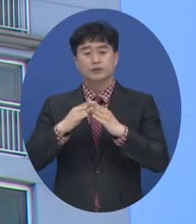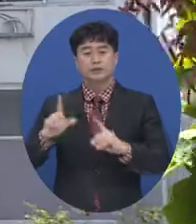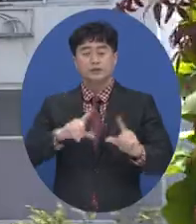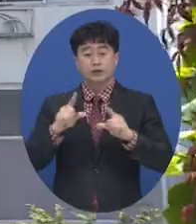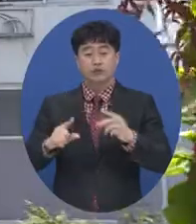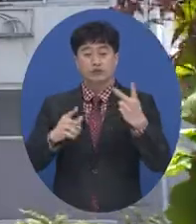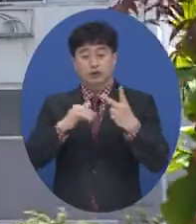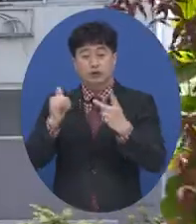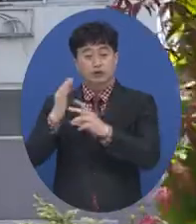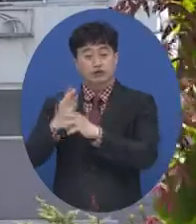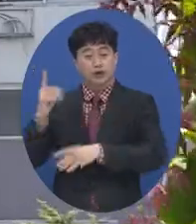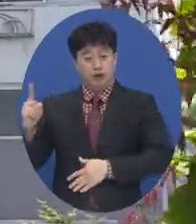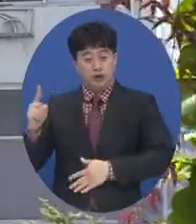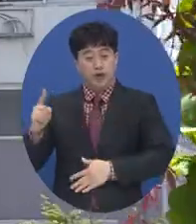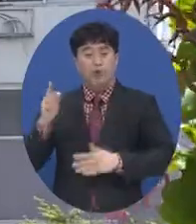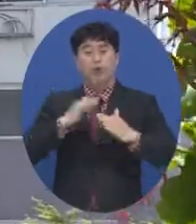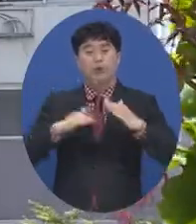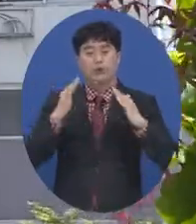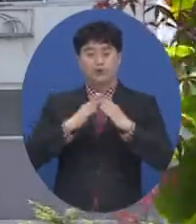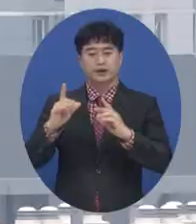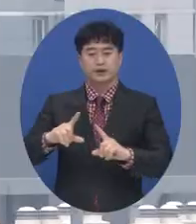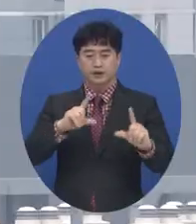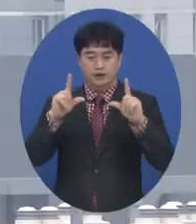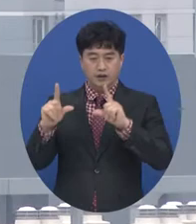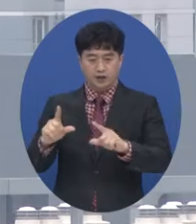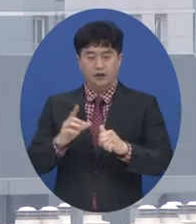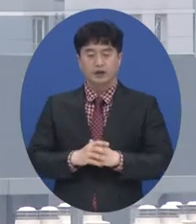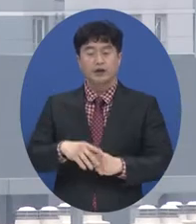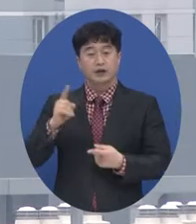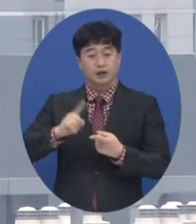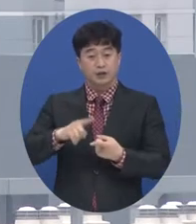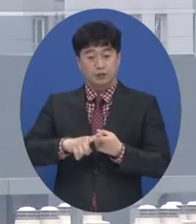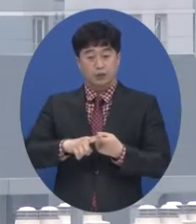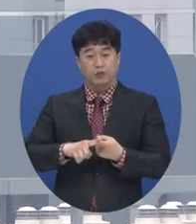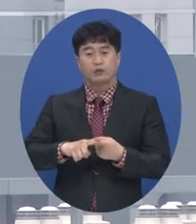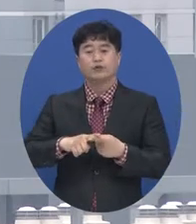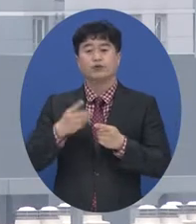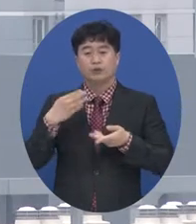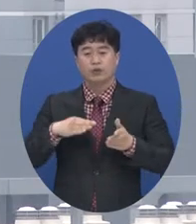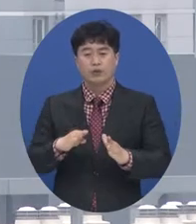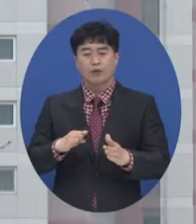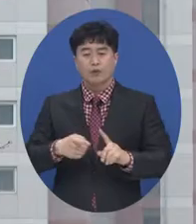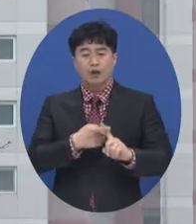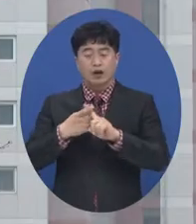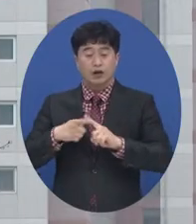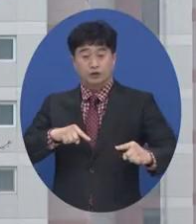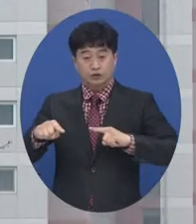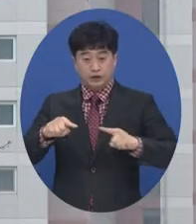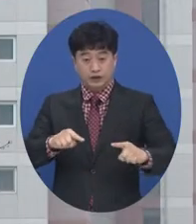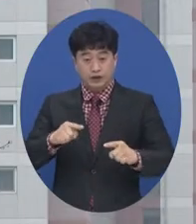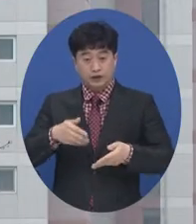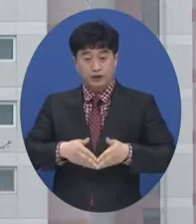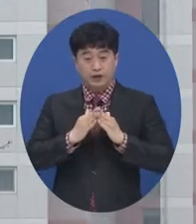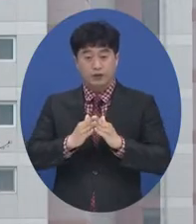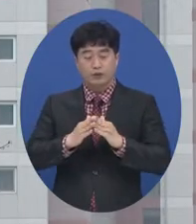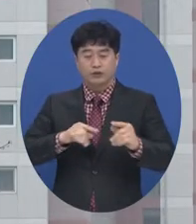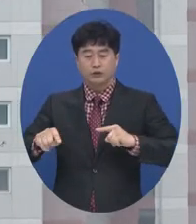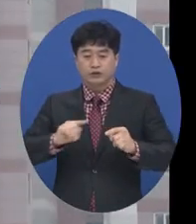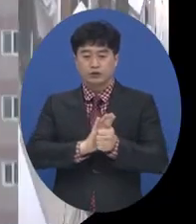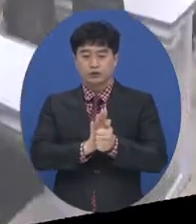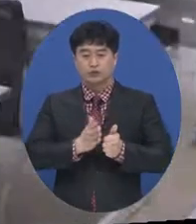중 한 명 꼴로 공동주택에 사는 것 이에 맞춰 경기도가 관련 정책을 짜고 행정 서비스를 제공